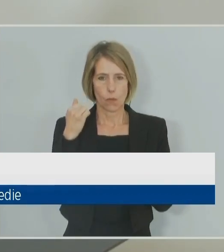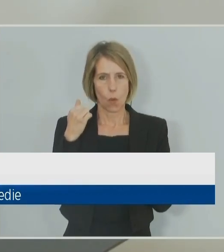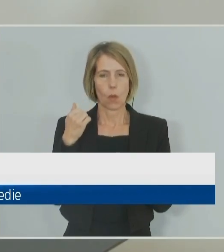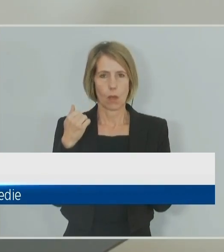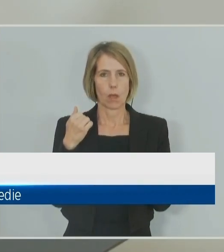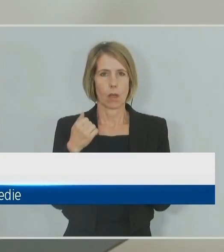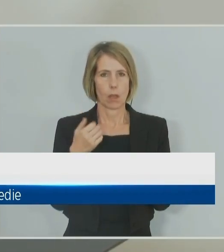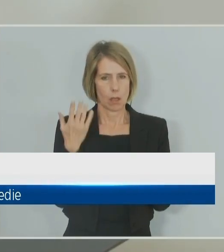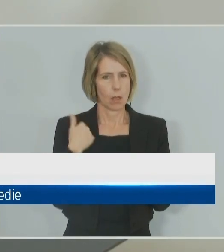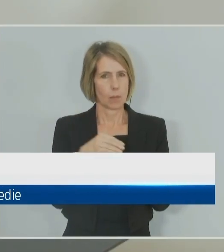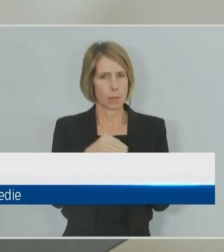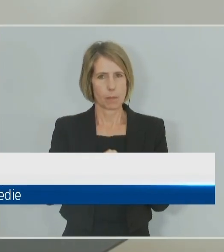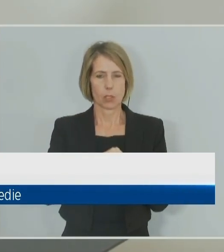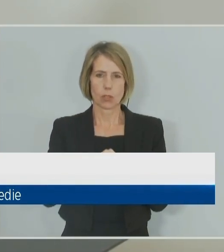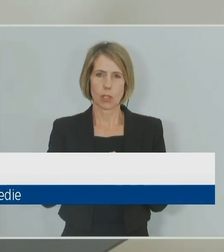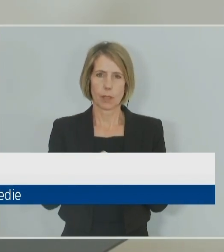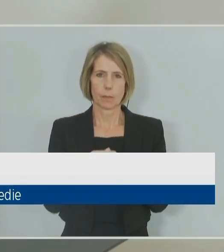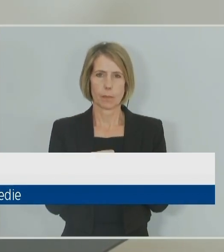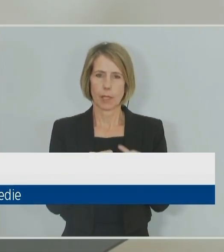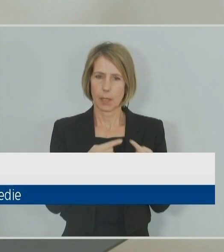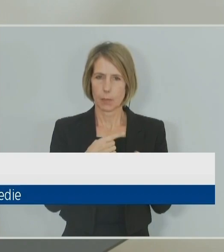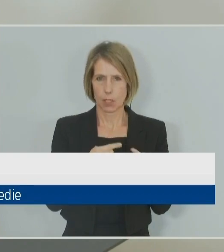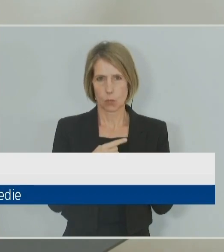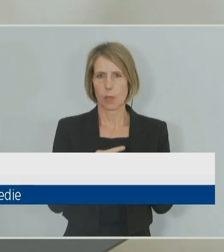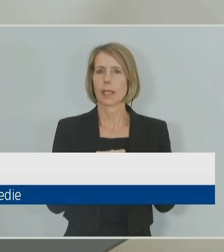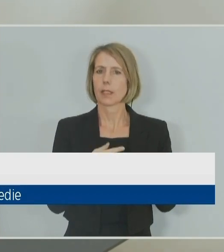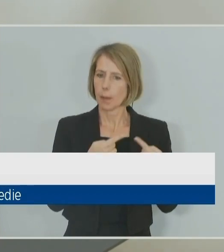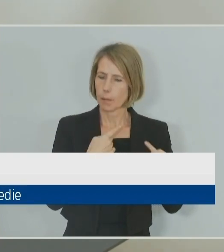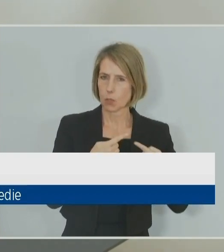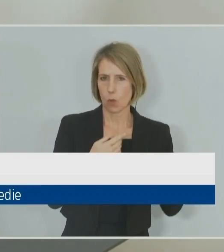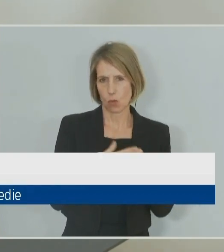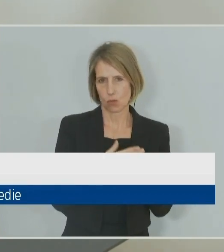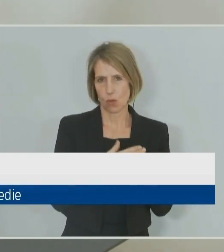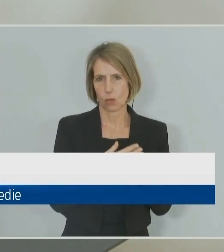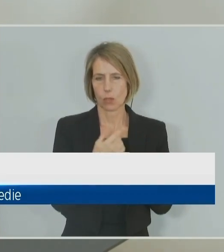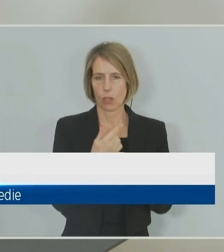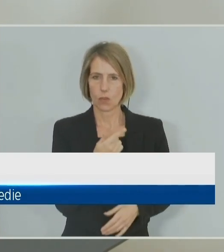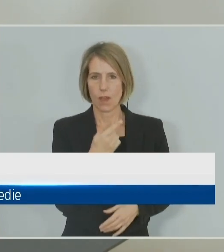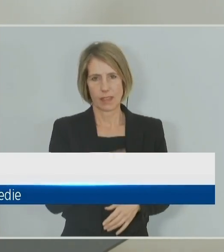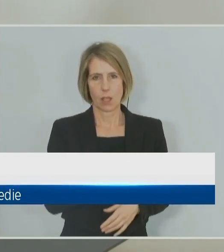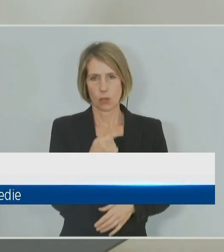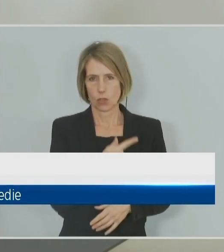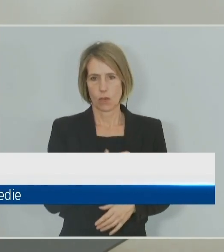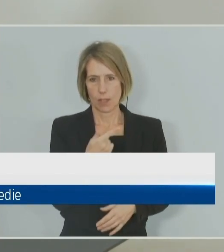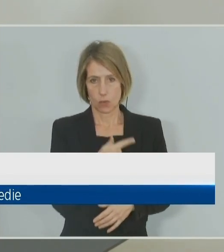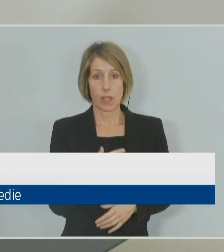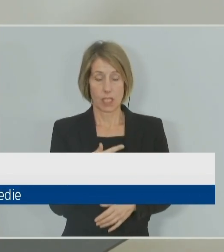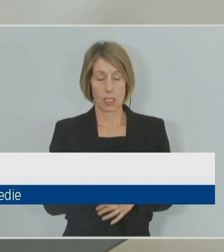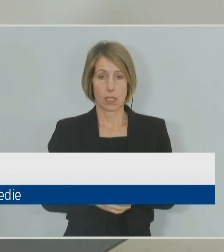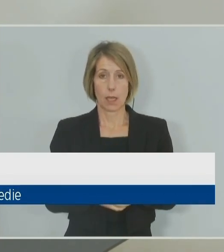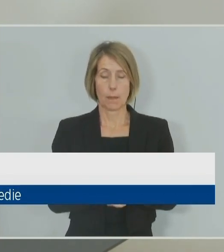vendosur, megjithatë i kanë hequr ato, pra qëndron i njëjti motiv, i njëjti emocion prapa tyre.